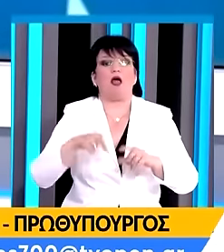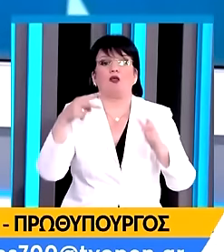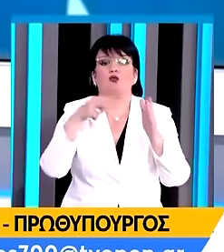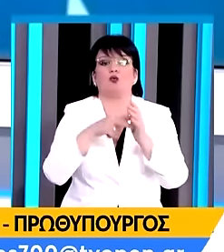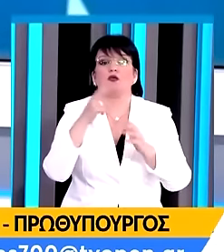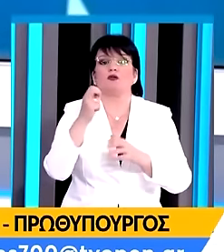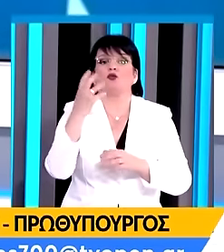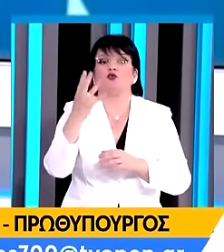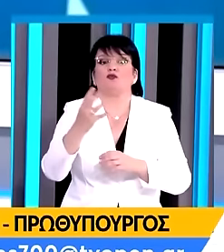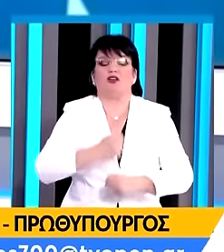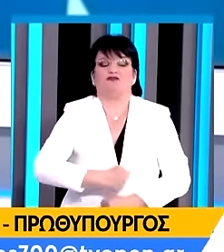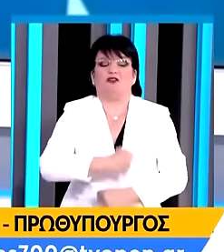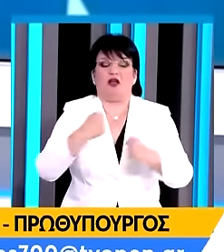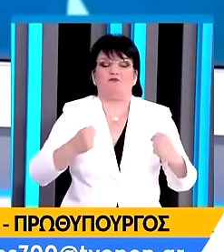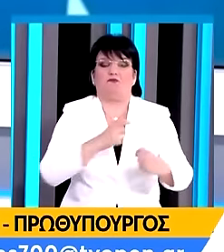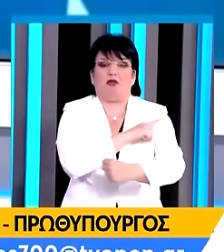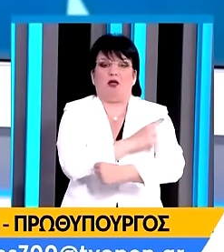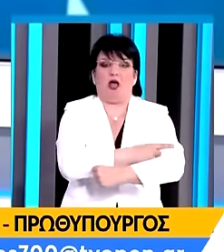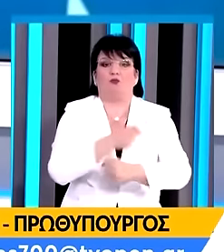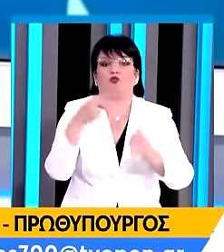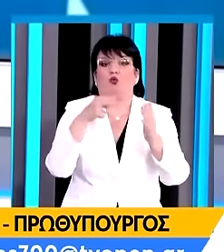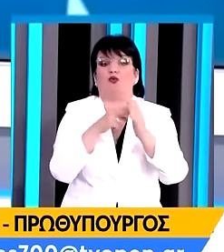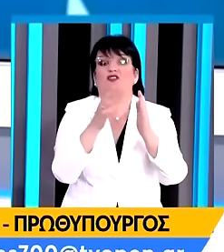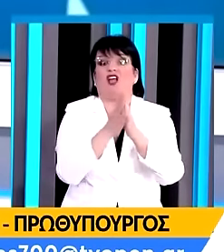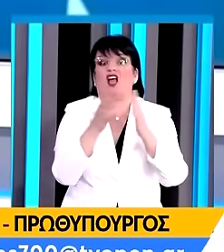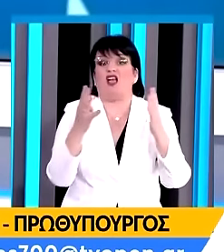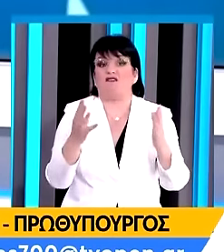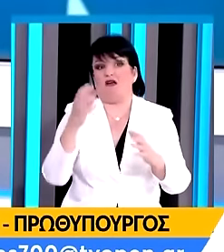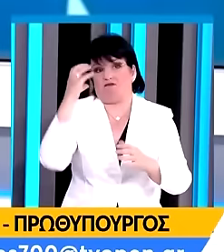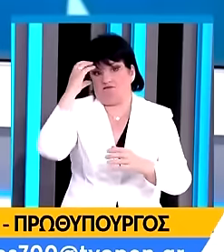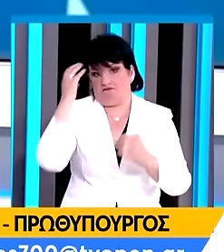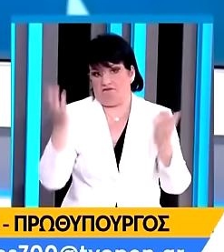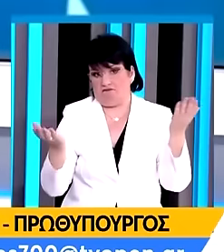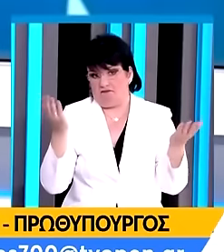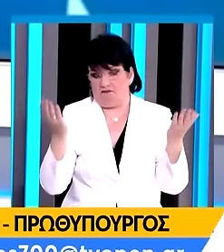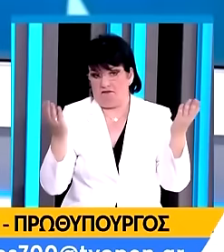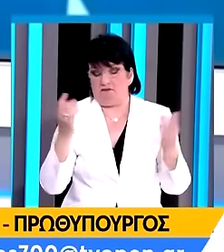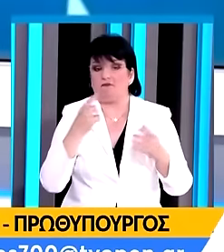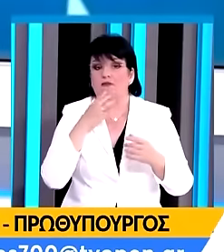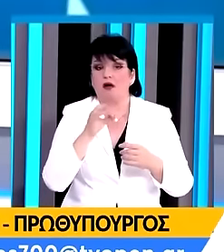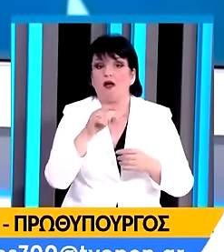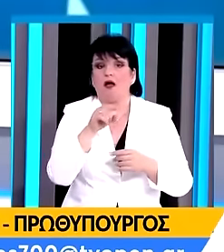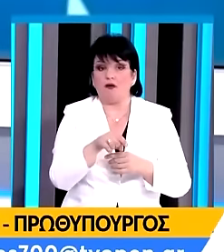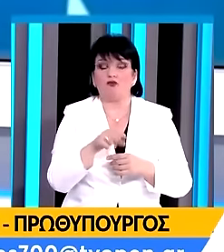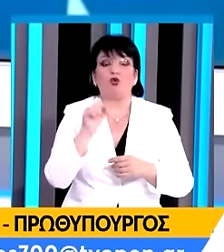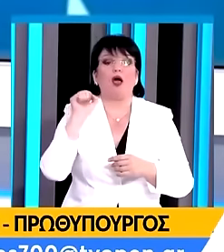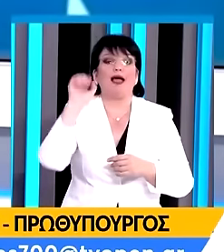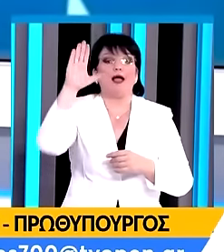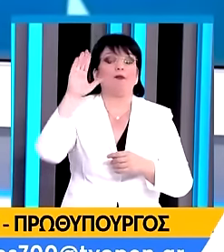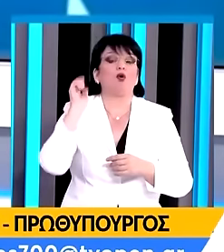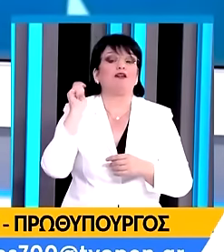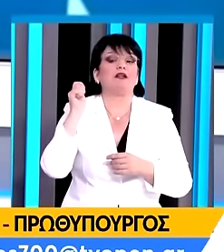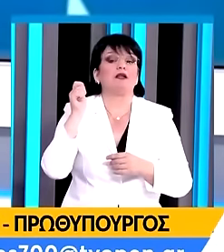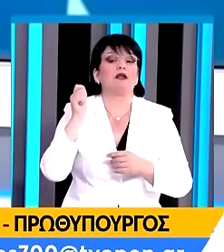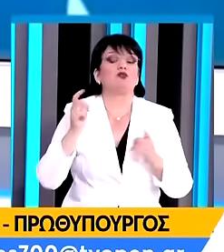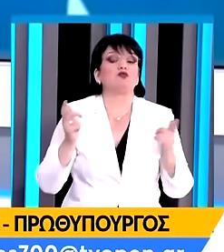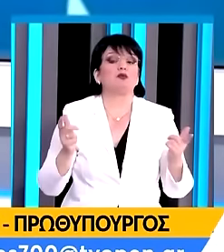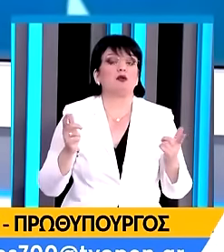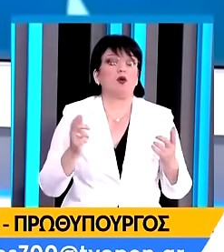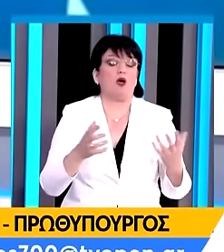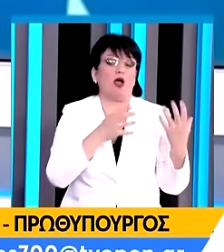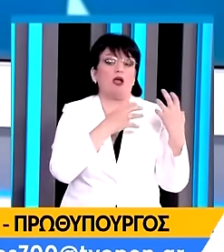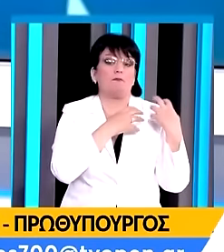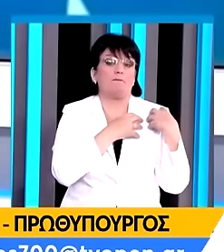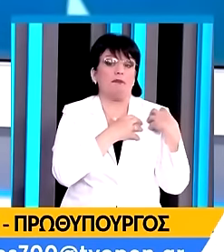είναι πολύ πιο ισχυρή από την Ελλάδα του 2019, έχοντας επενδύσεις σε ένοπλες δυνάμεις και ασκώντας μια εξωτερική πολιτική η οποία είναι